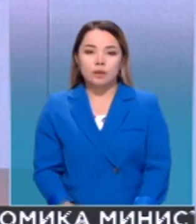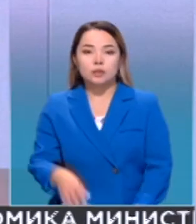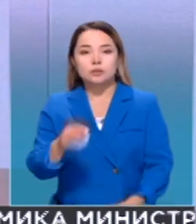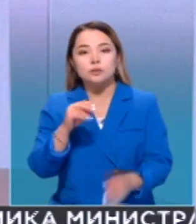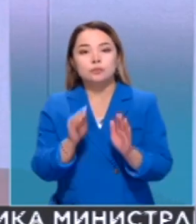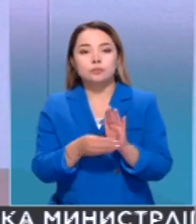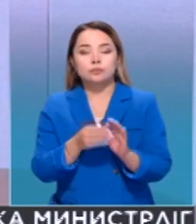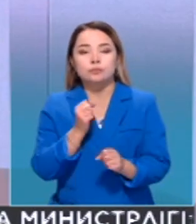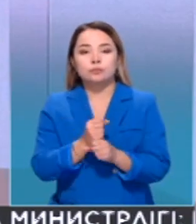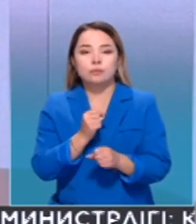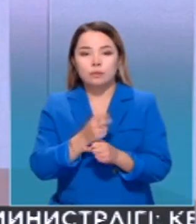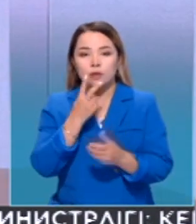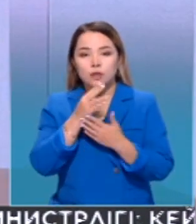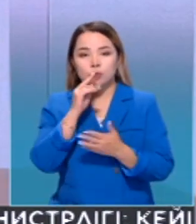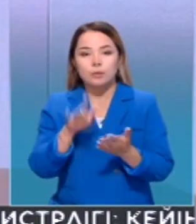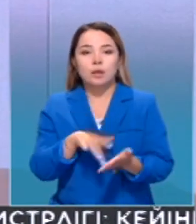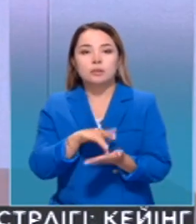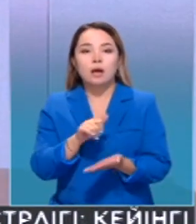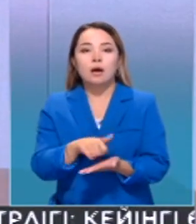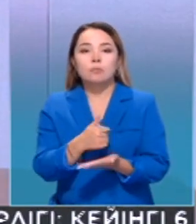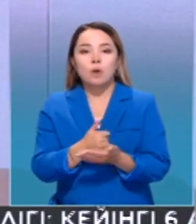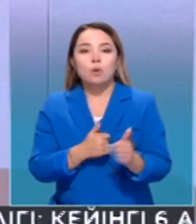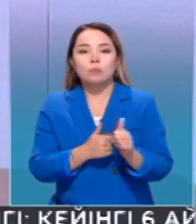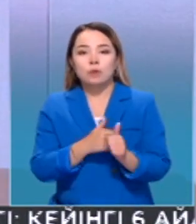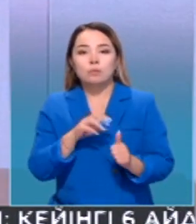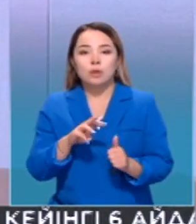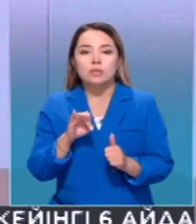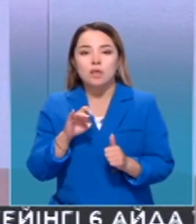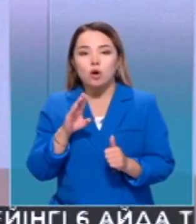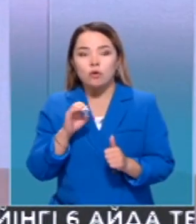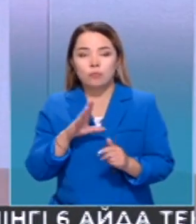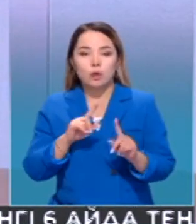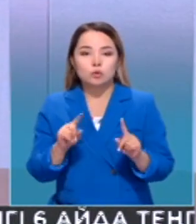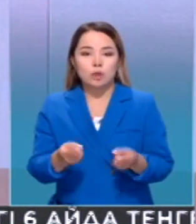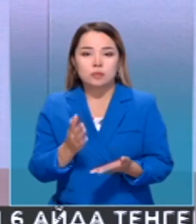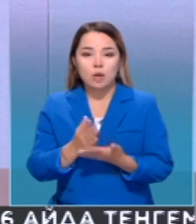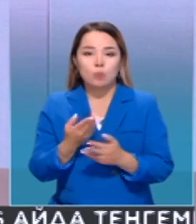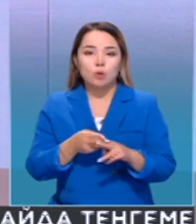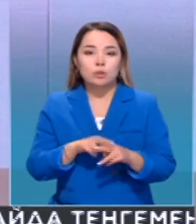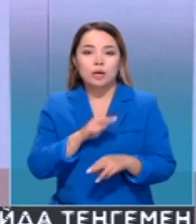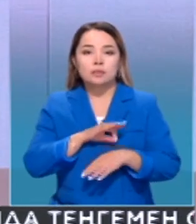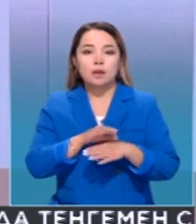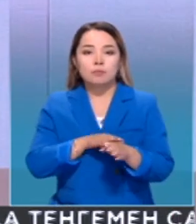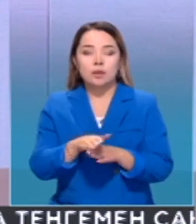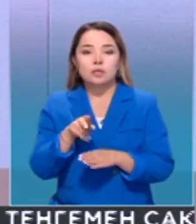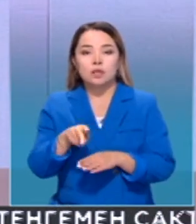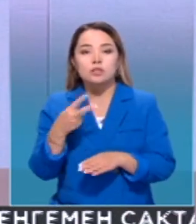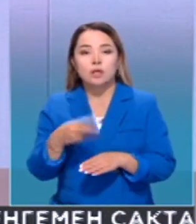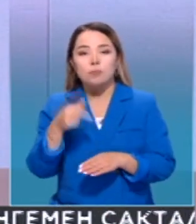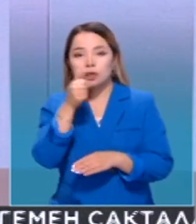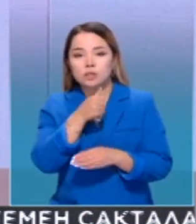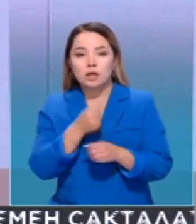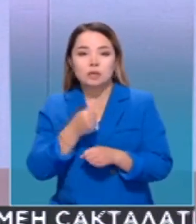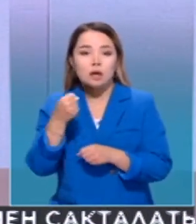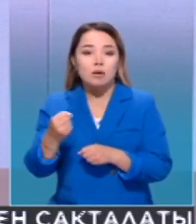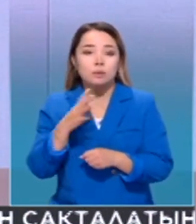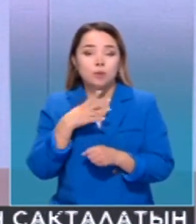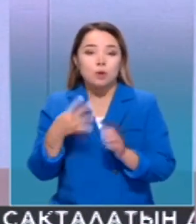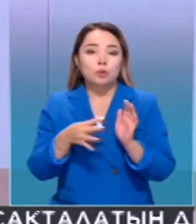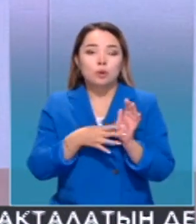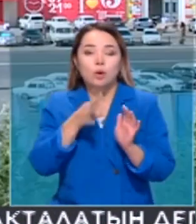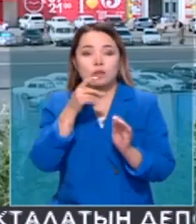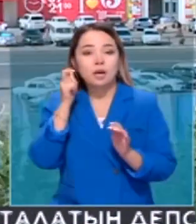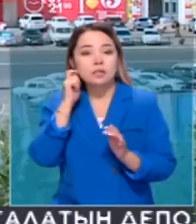Жемқорлық жасады деген күдікпен Шымкент қаласы әкімінің орынбасары Мақсұт Исахов ұсталды. Ол бұл қызметке 2020 жылы ақпанда тағайындалған.